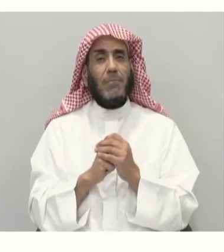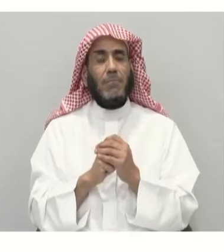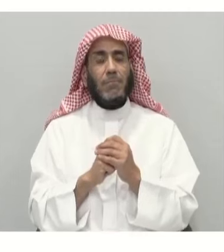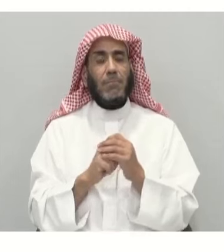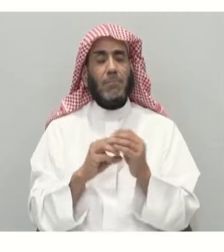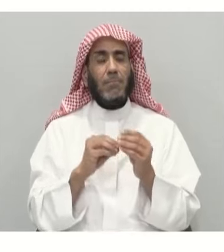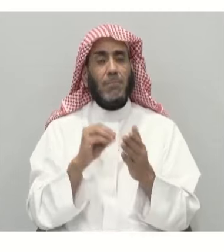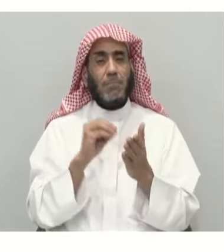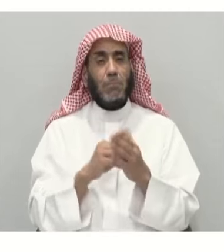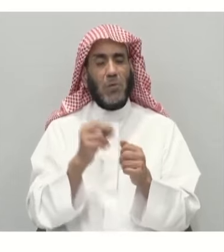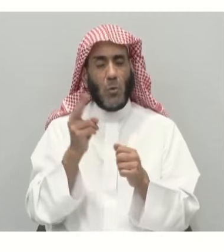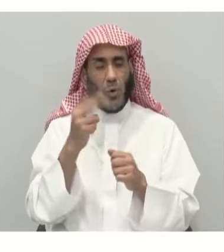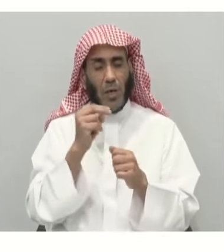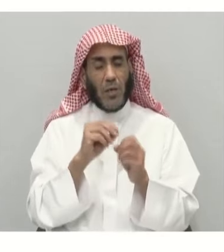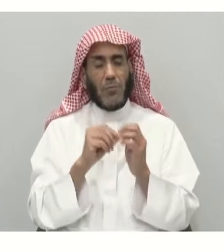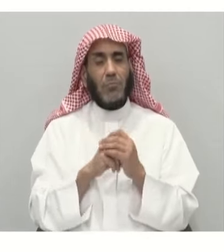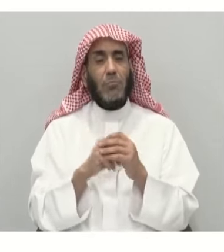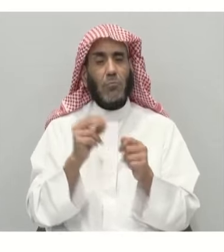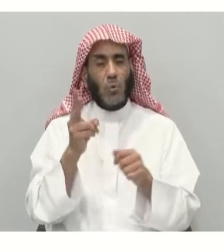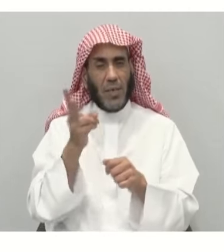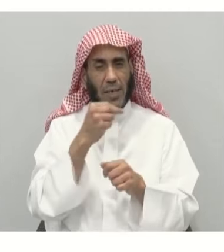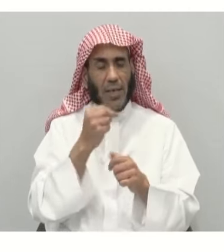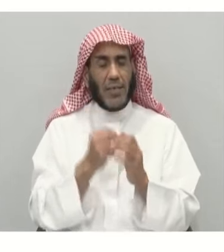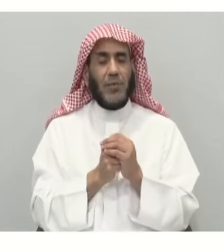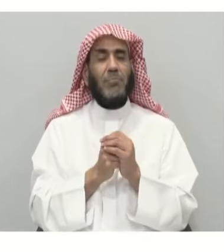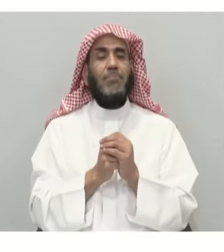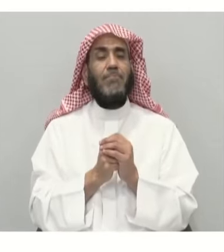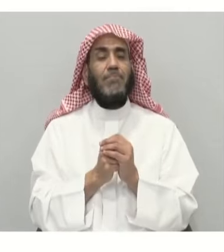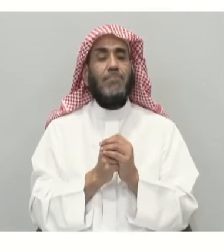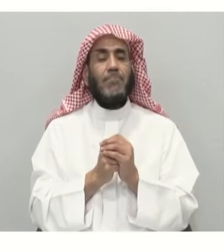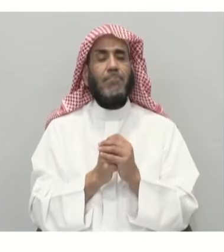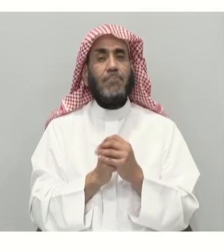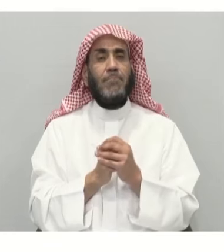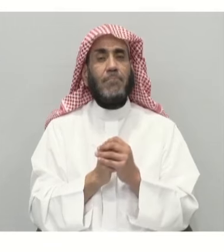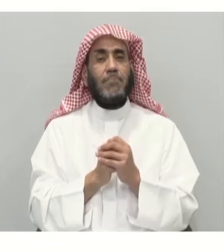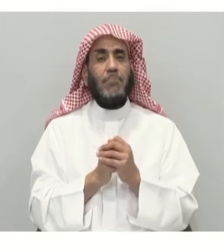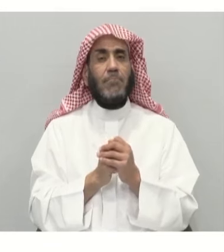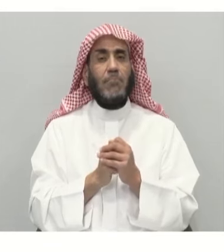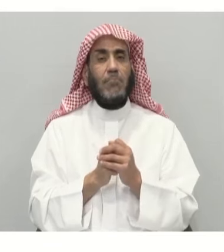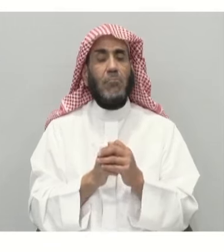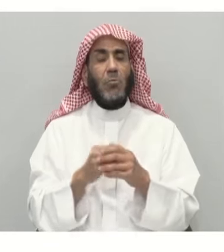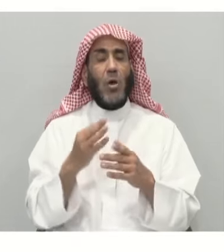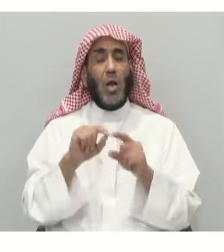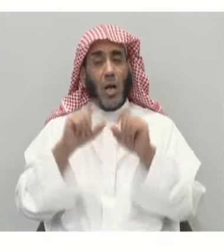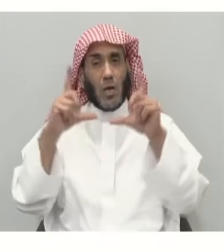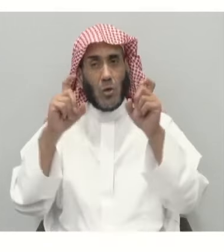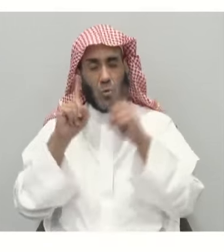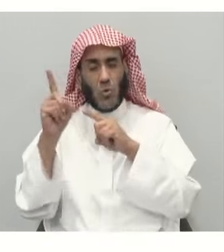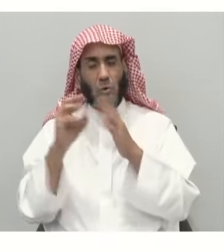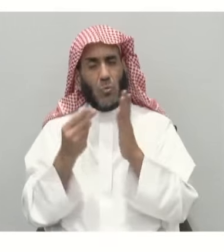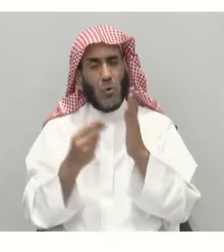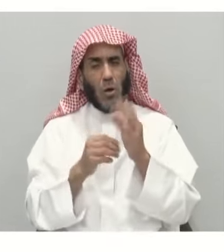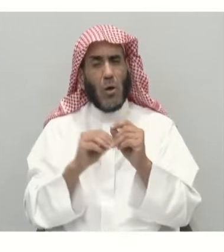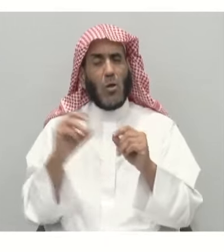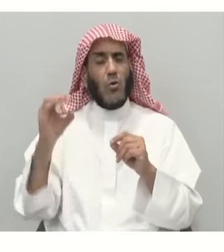القوسين بتنوين النصب الطلب هنا بتنوين النصب علق على الصوره الاتيه بعدد